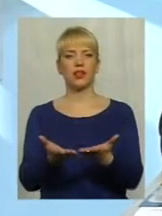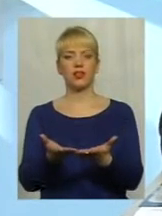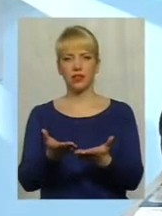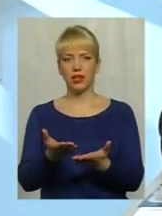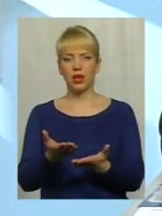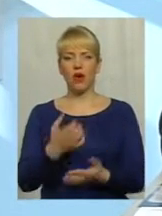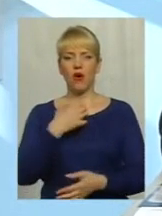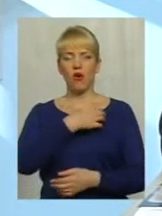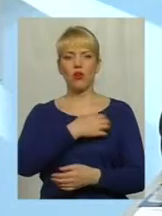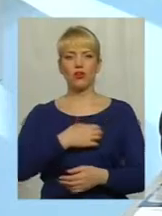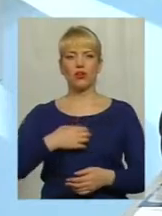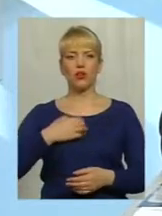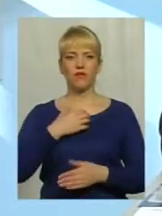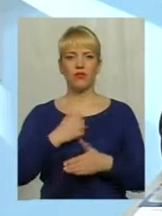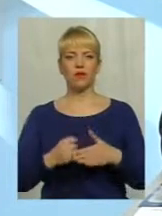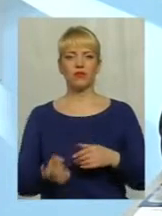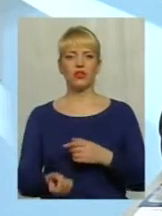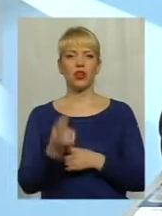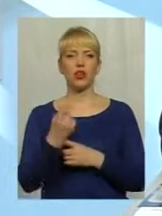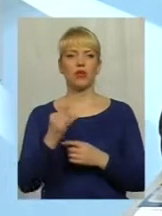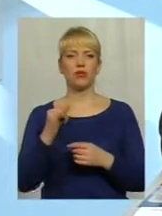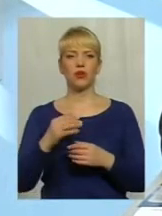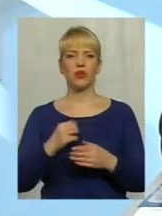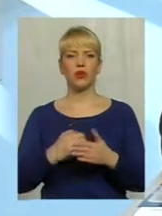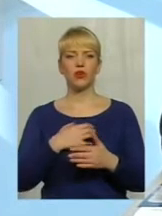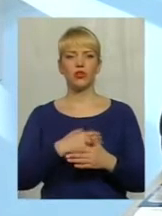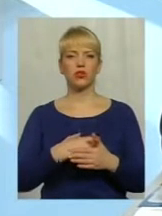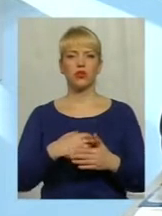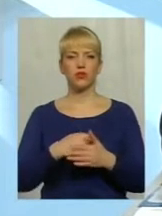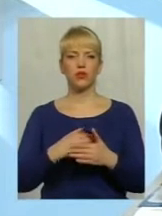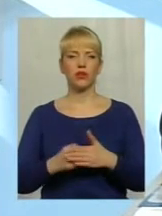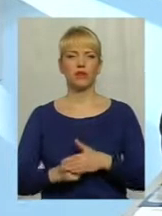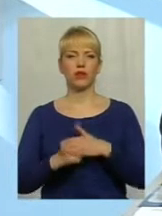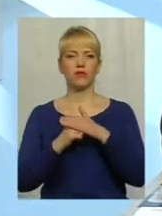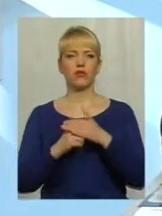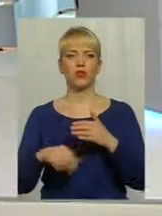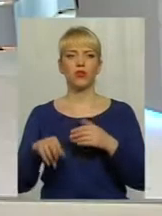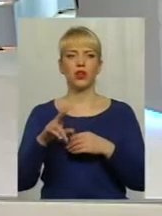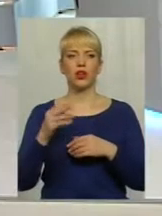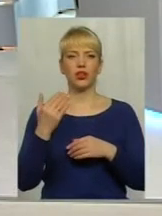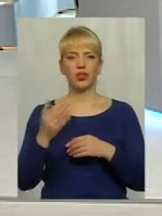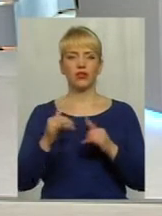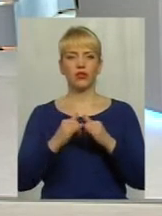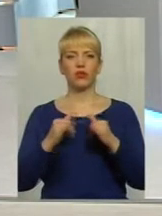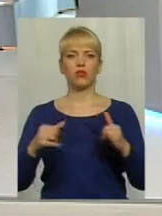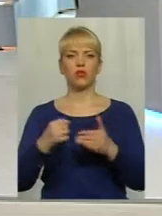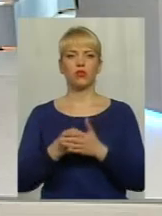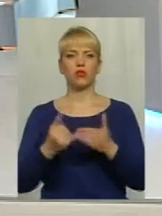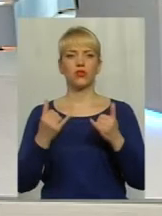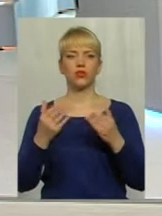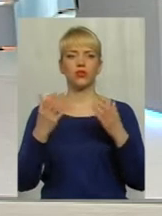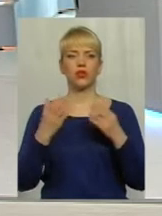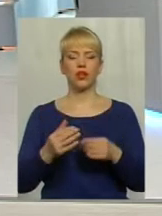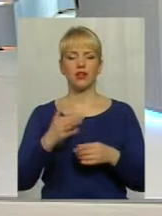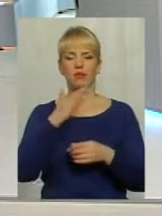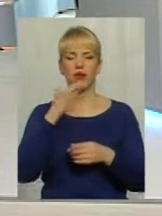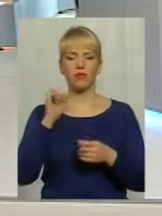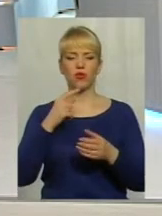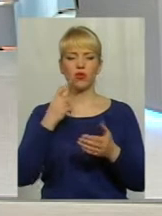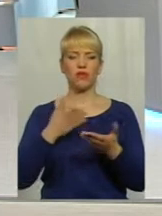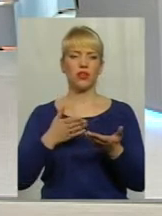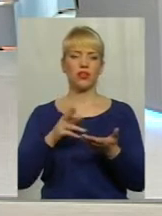основним джерелом і основною платформою для їхнього розвитку аж до сьогодення. Ще багато можна говорити, дуже багато зрізів, знаєте, політичних,